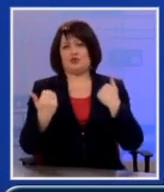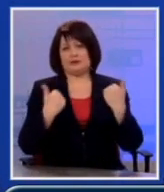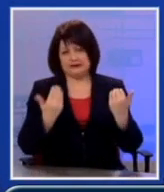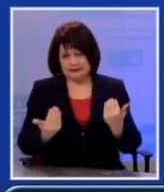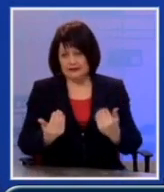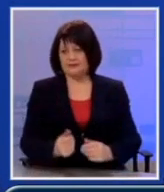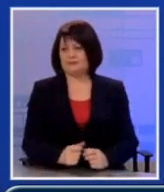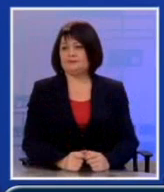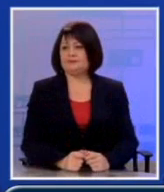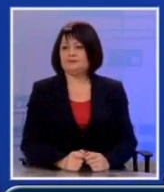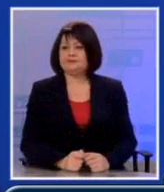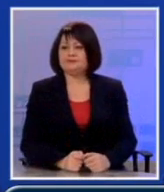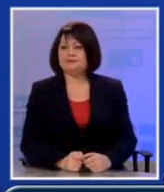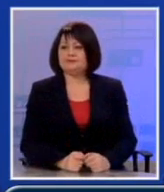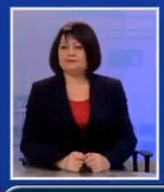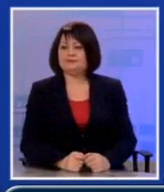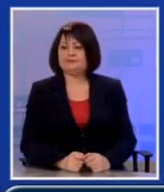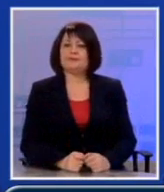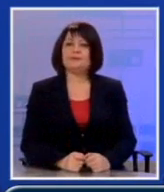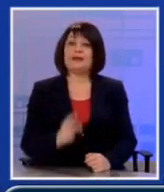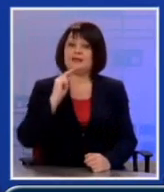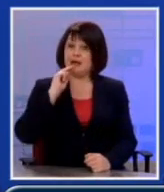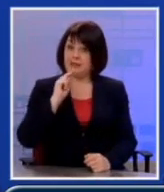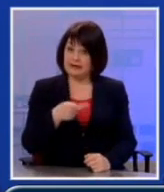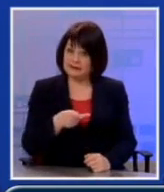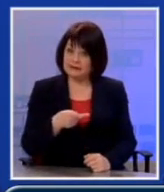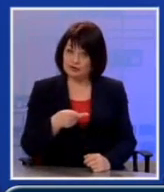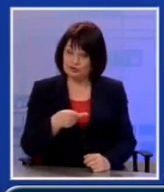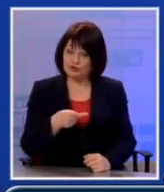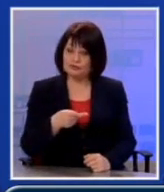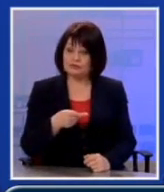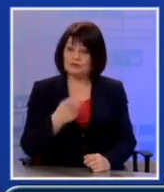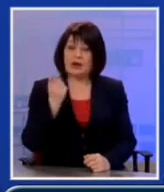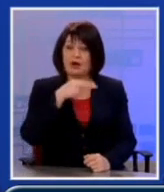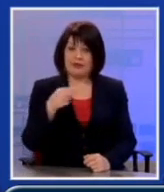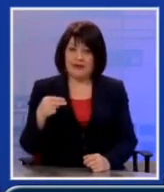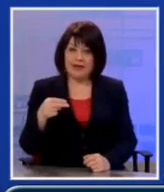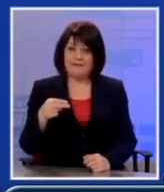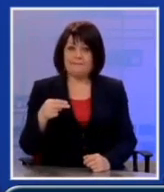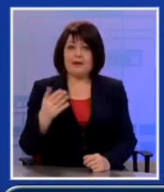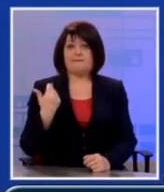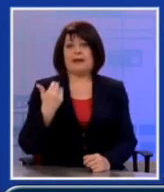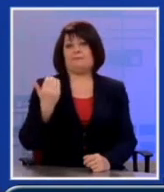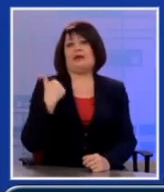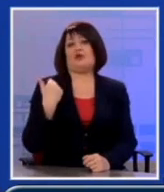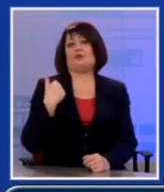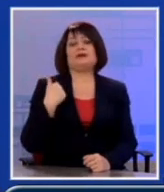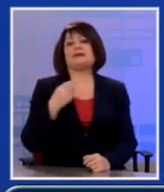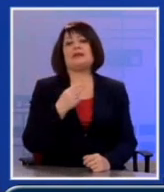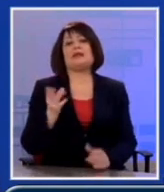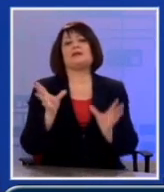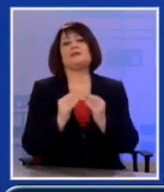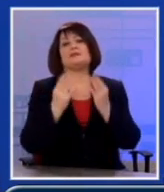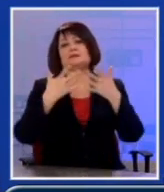Αφού πρώτα σας απαντήσω και σε ένα άλλο θέμα πριν το θέσετε, και είναι η λειτουργία